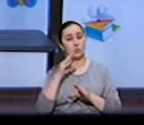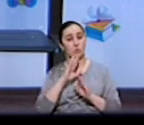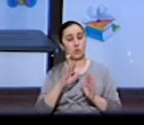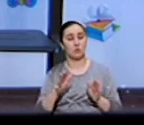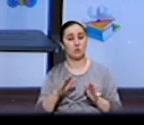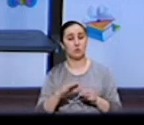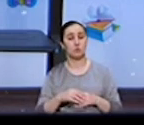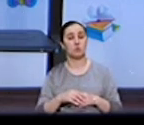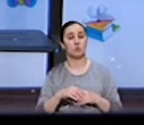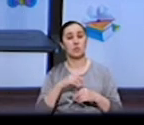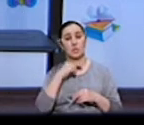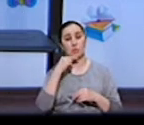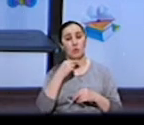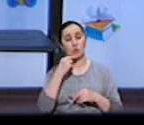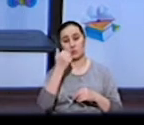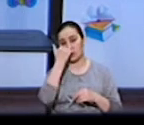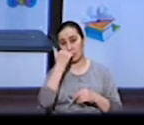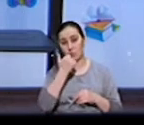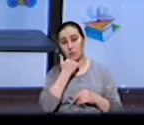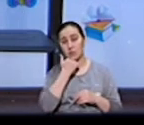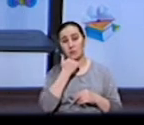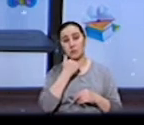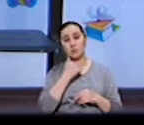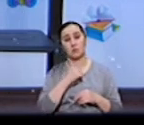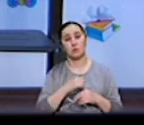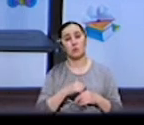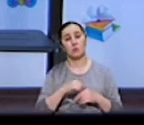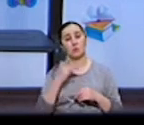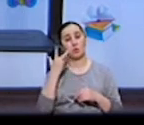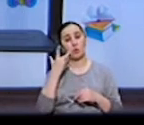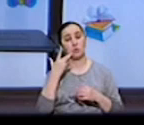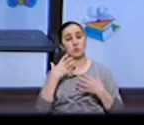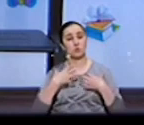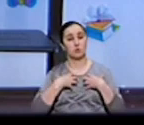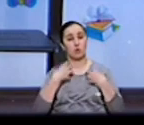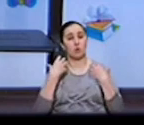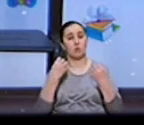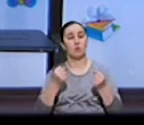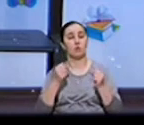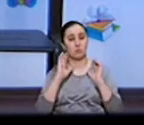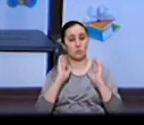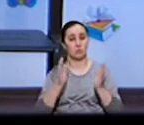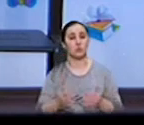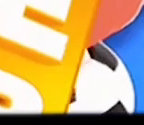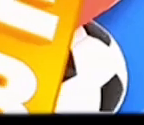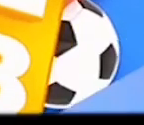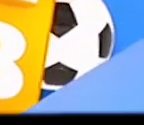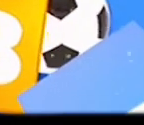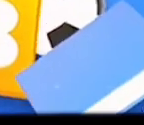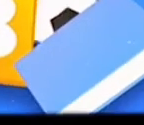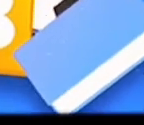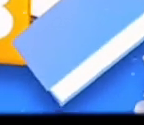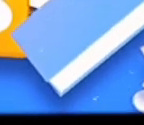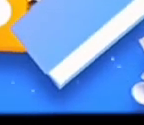unutmang. E'tiboringiz uchun rahmat. Doim sog' salomat bo'ling.